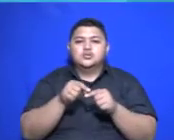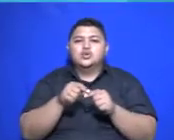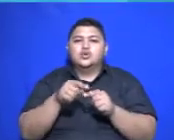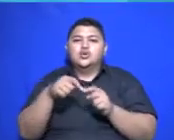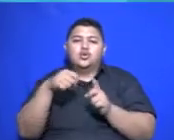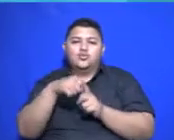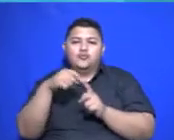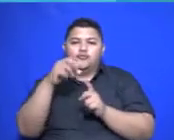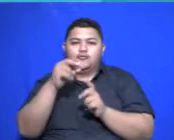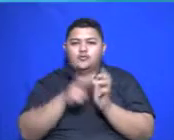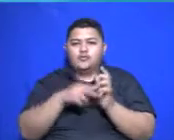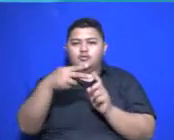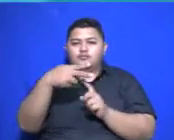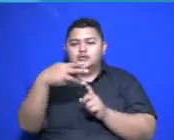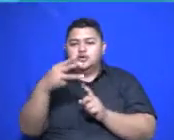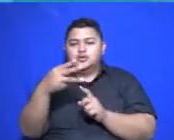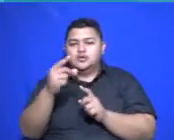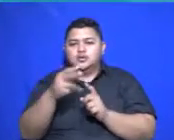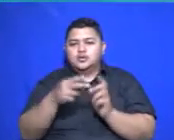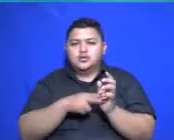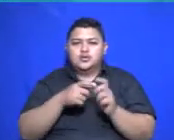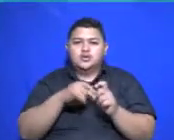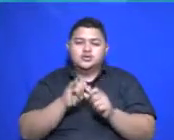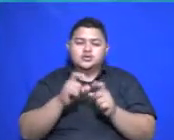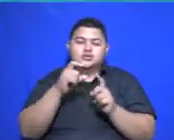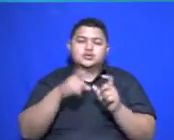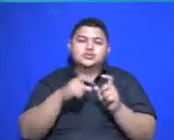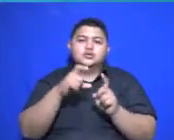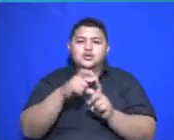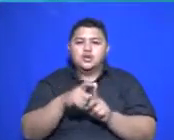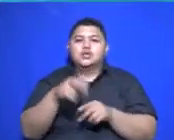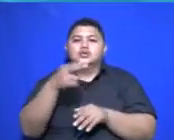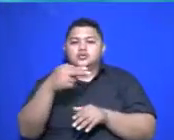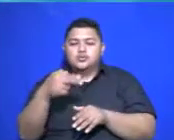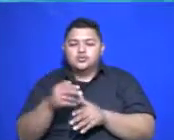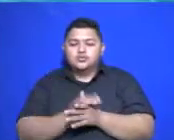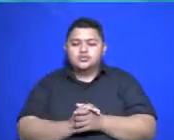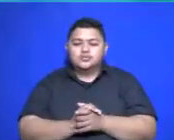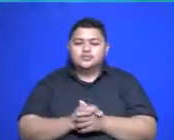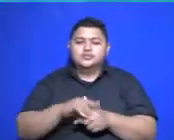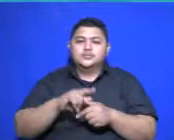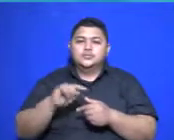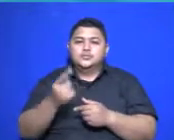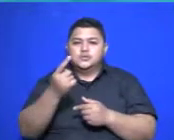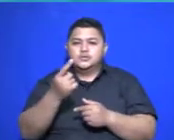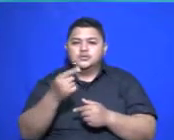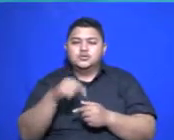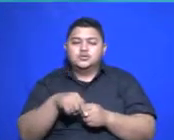kompetensi sumber daya manusia Indonesia. Salah satu bukti prestasi yang membawa energi luar biasa